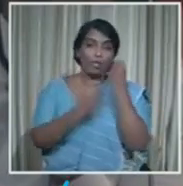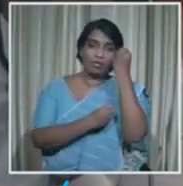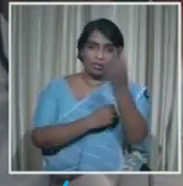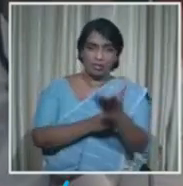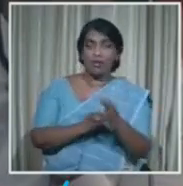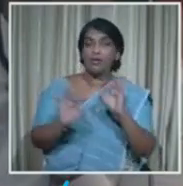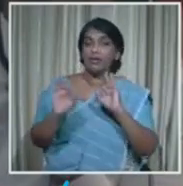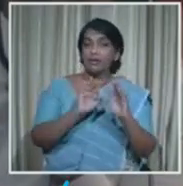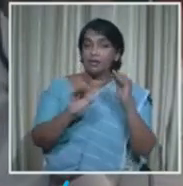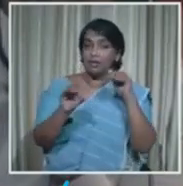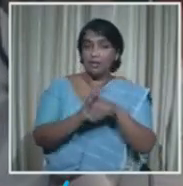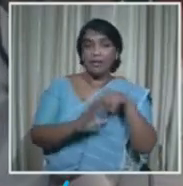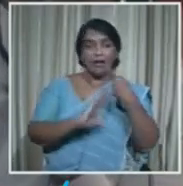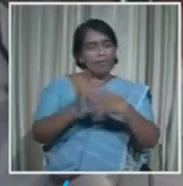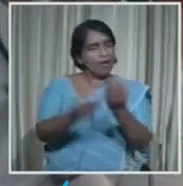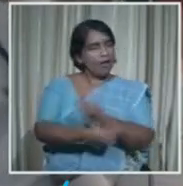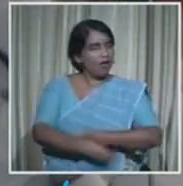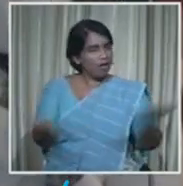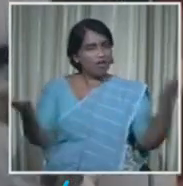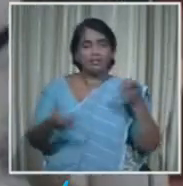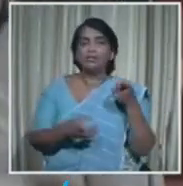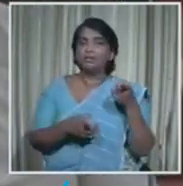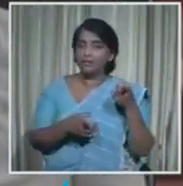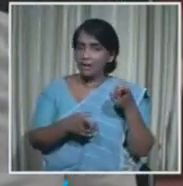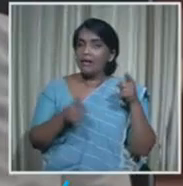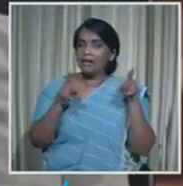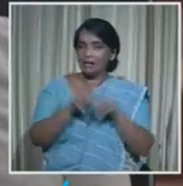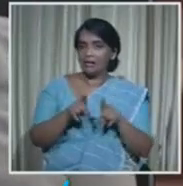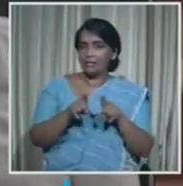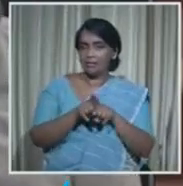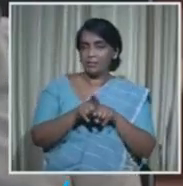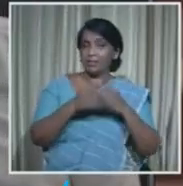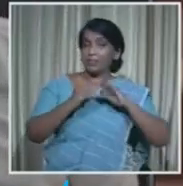Yaha pahalane rata tak kelawala dala. Ida pasi,